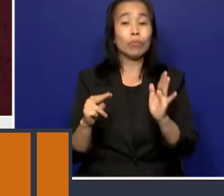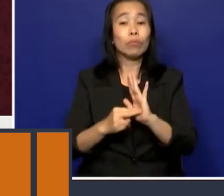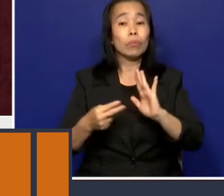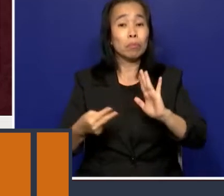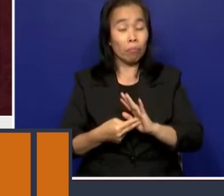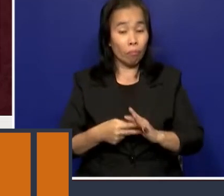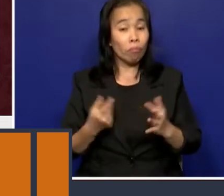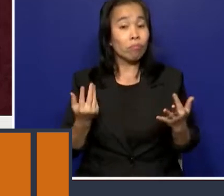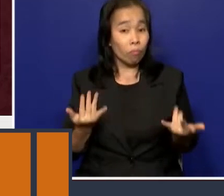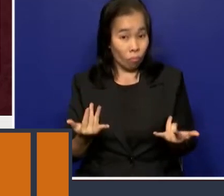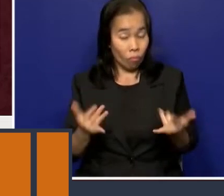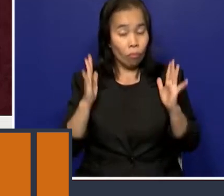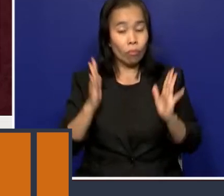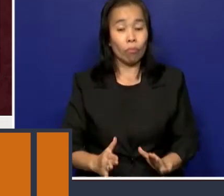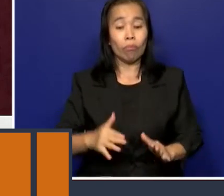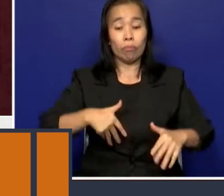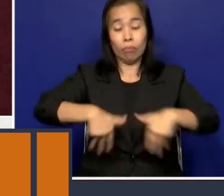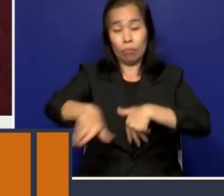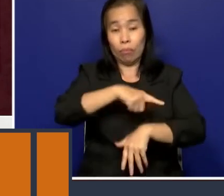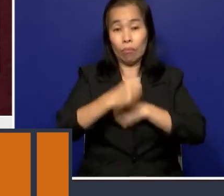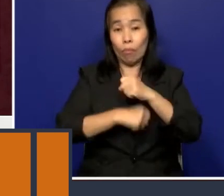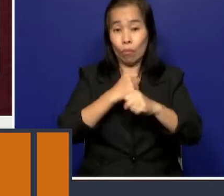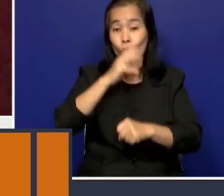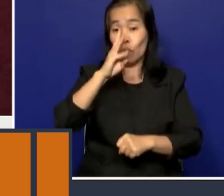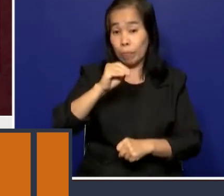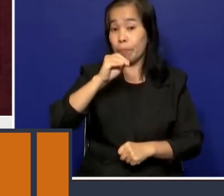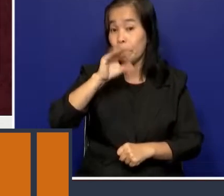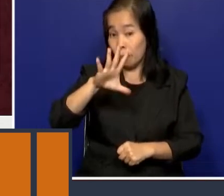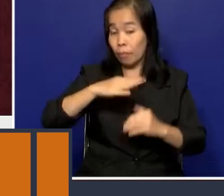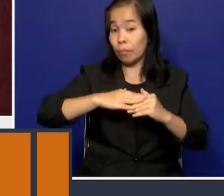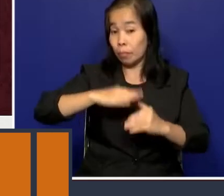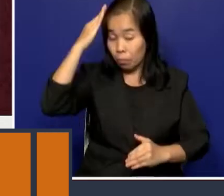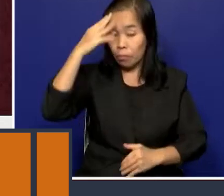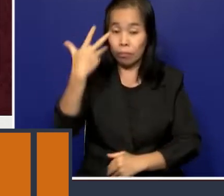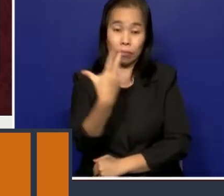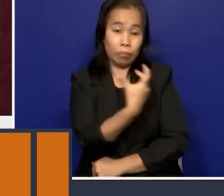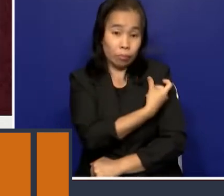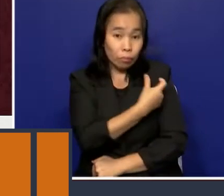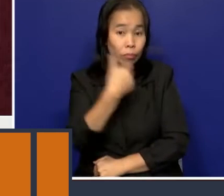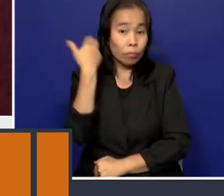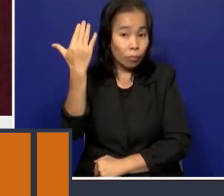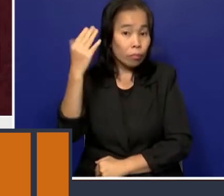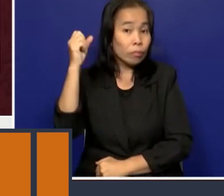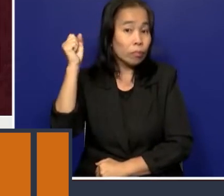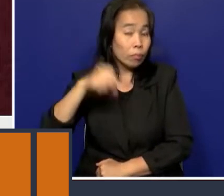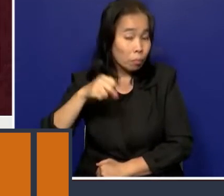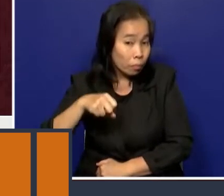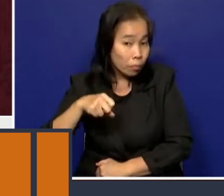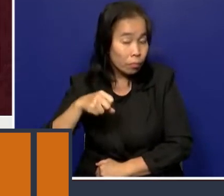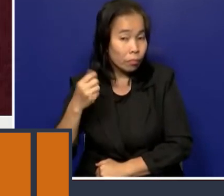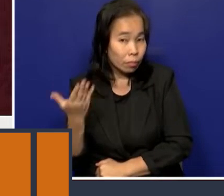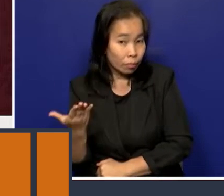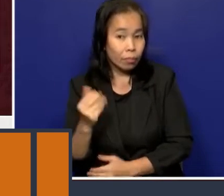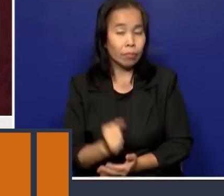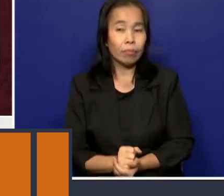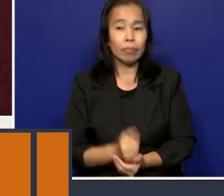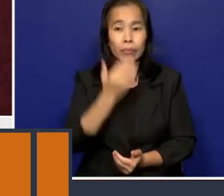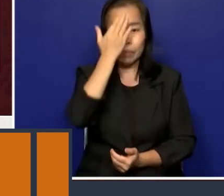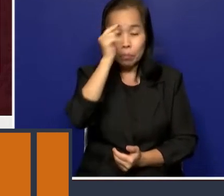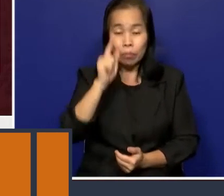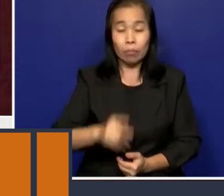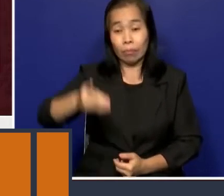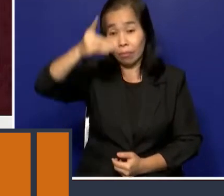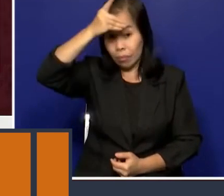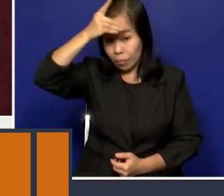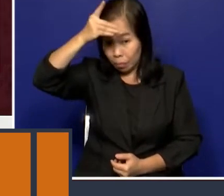ประชาชนที่อายุตั้งแต่ 65 ปีขึ้นไปฉีดวัคซีน AstraZeneca อยู่หอไม่ทางทางที่ประเทศเศร